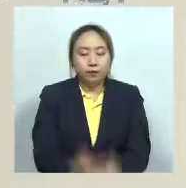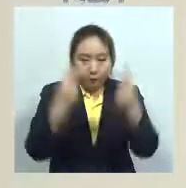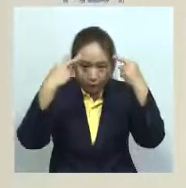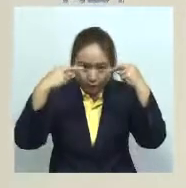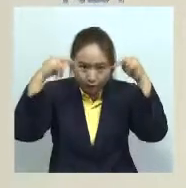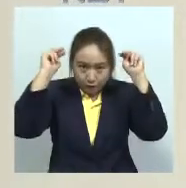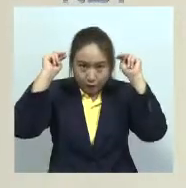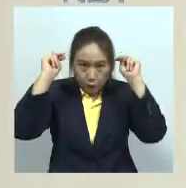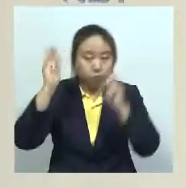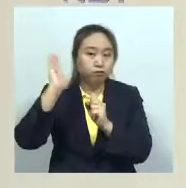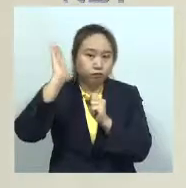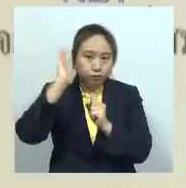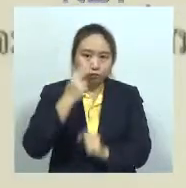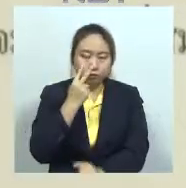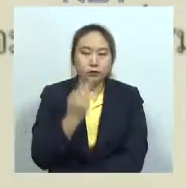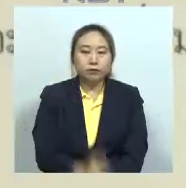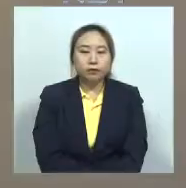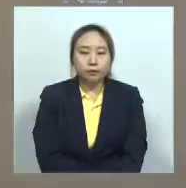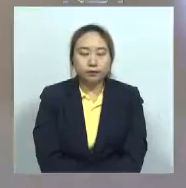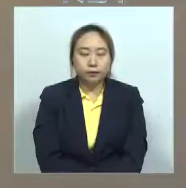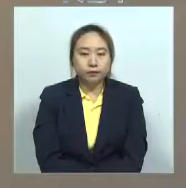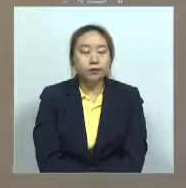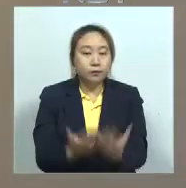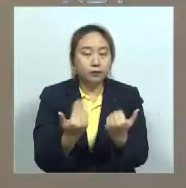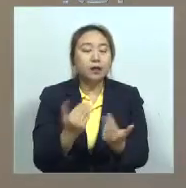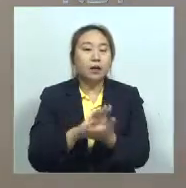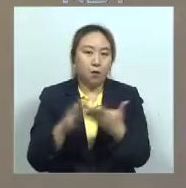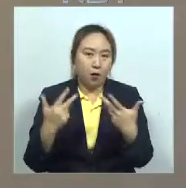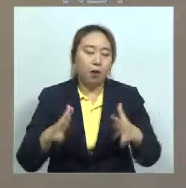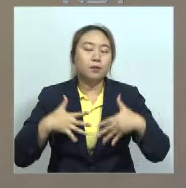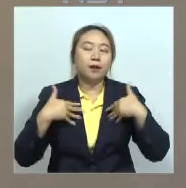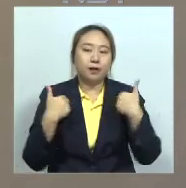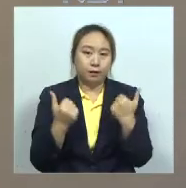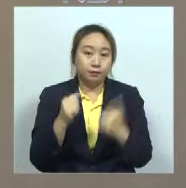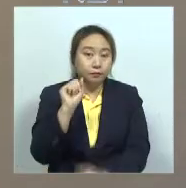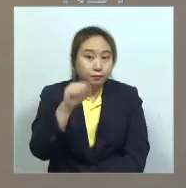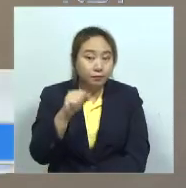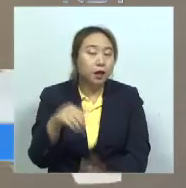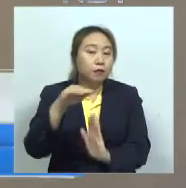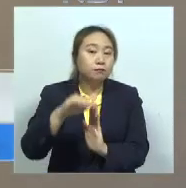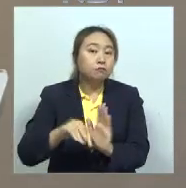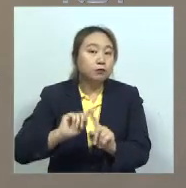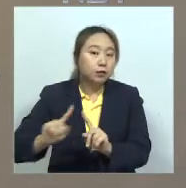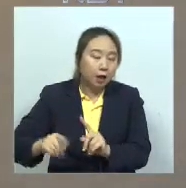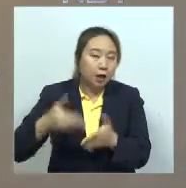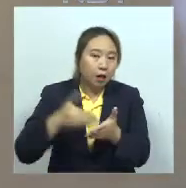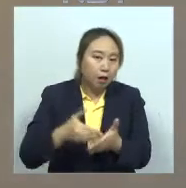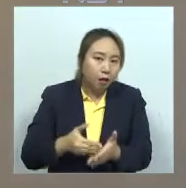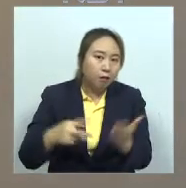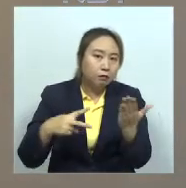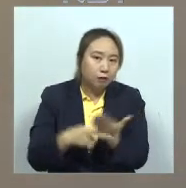ท่านนายกรัฐมนตรีกันค่ะ เมื่อมันเรียบร้อยแล้วผมก็สบายใจใช่ไหมนะมันก็ขั้นตอนต่างๆมันก็ไม่ได้ติดชะงักตรงไหนแล้วตอน